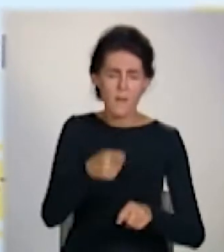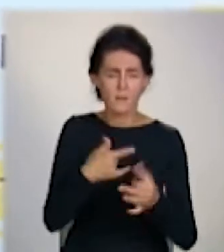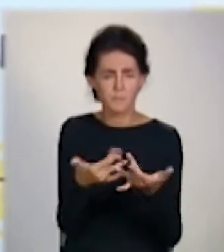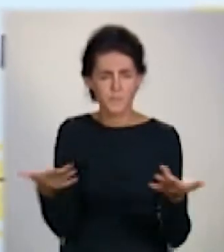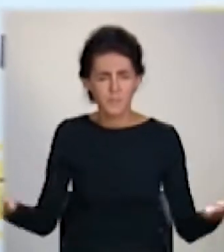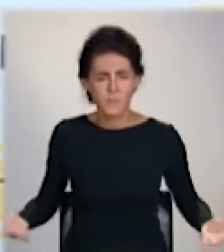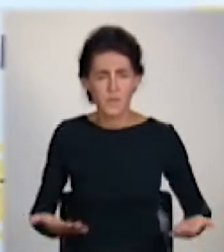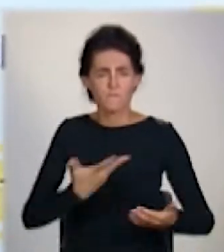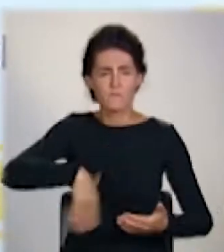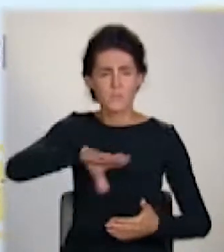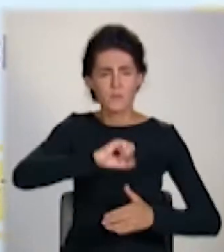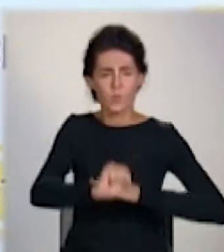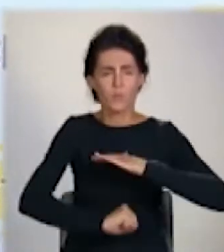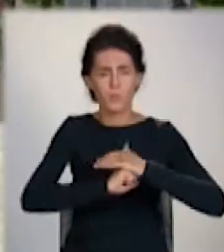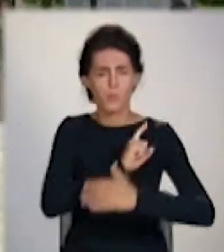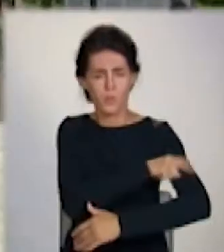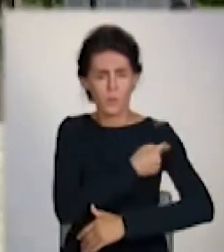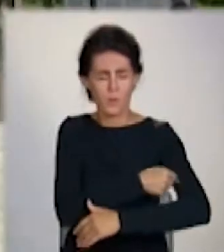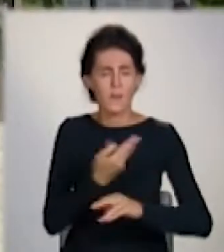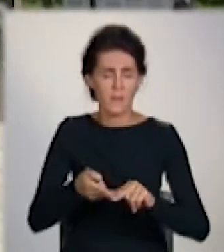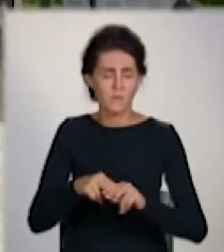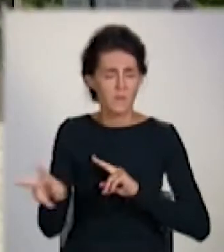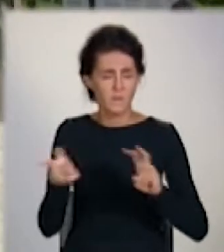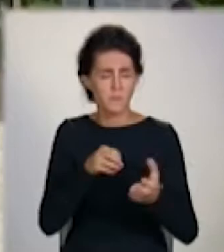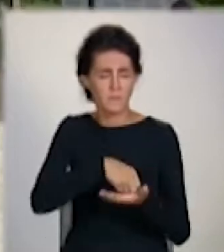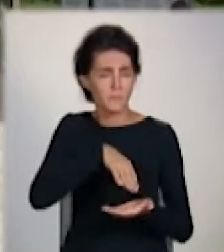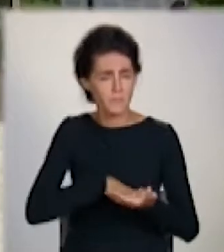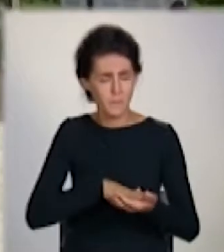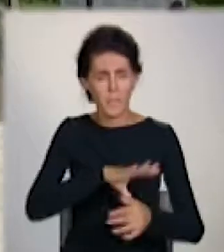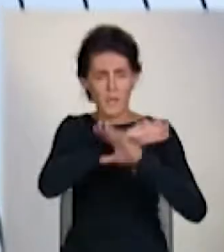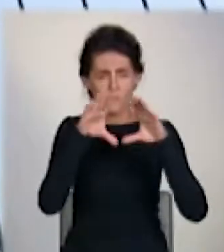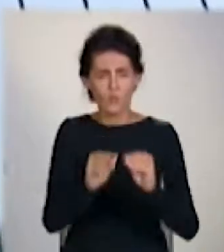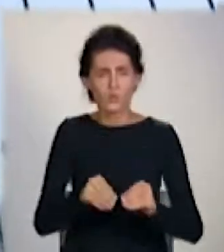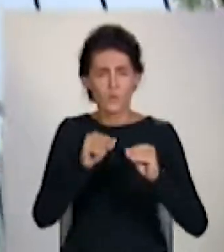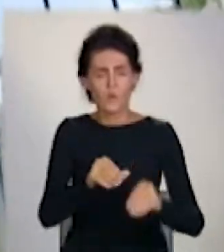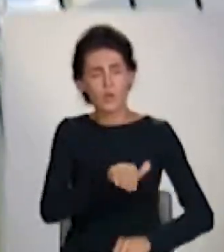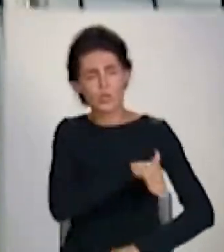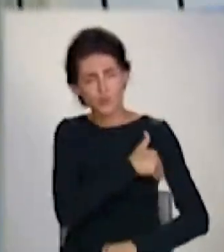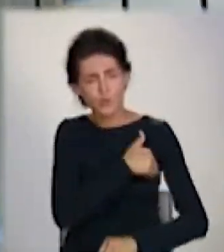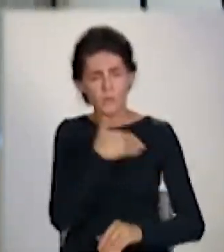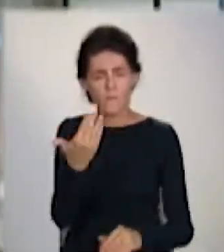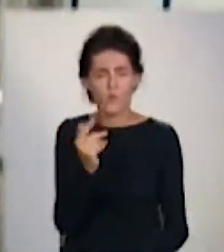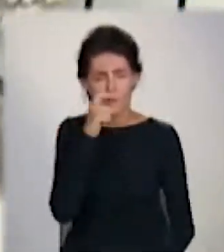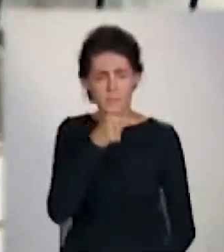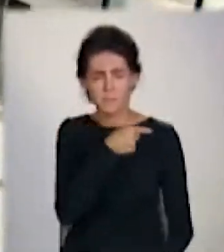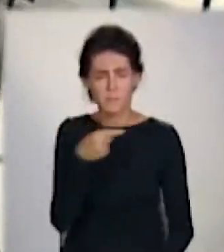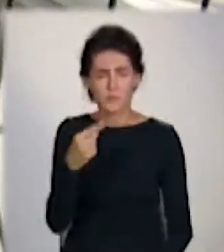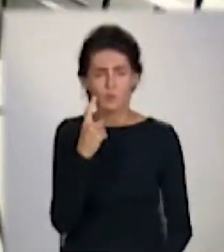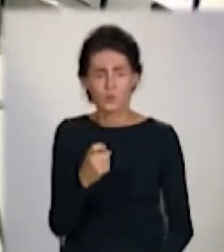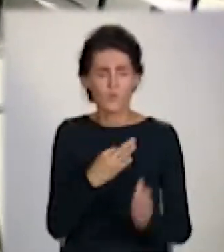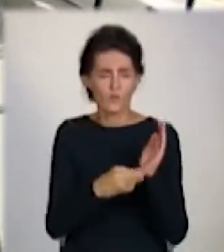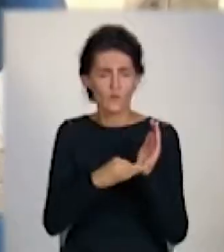для опорних лікарів, які були определені. Установка працює в автономному режимі. Температура рідкого кисню – мінус